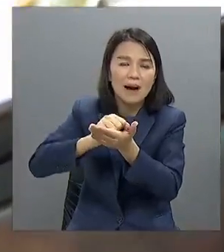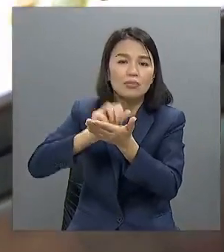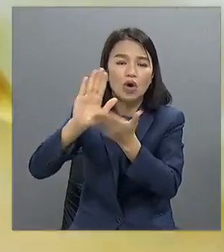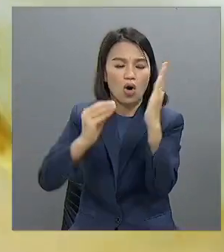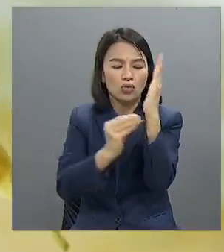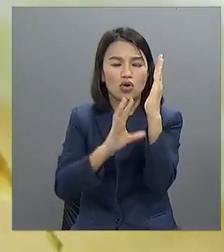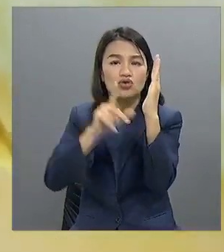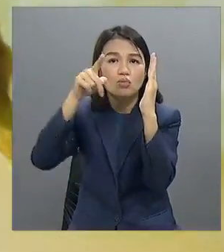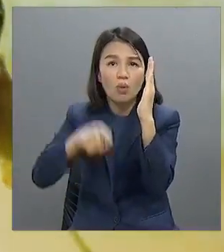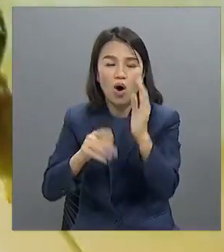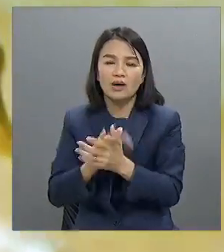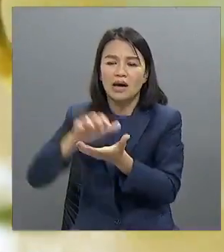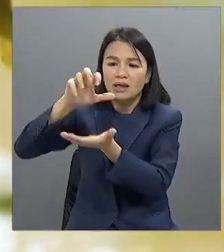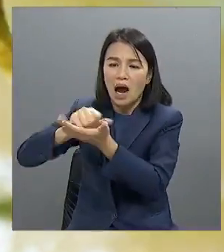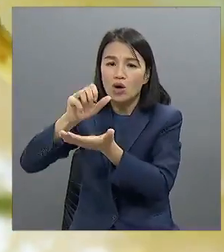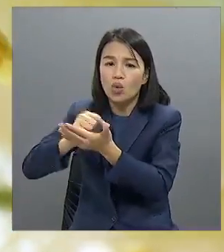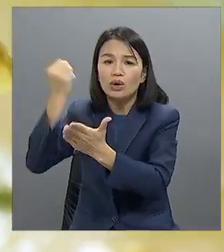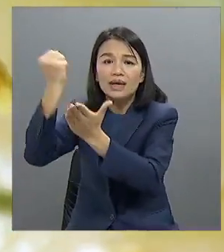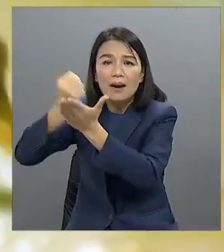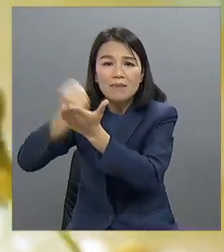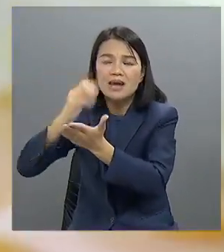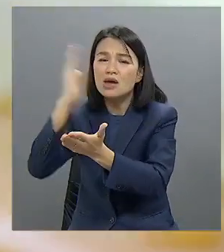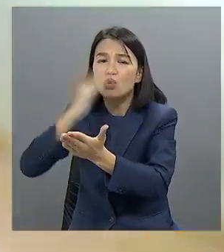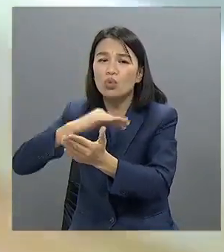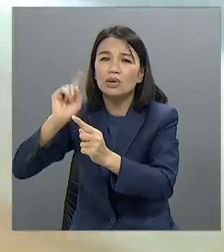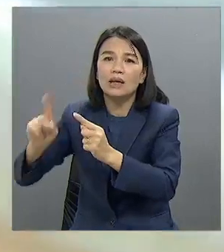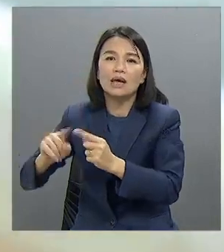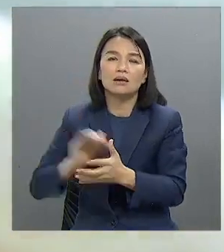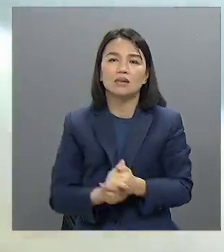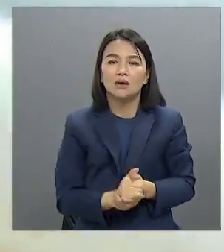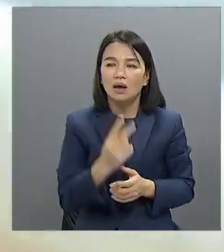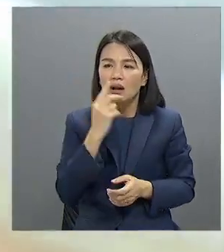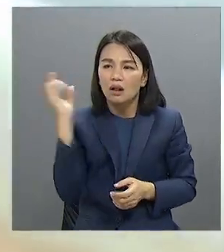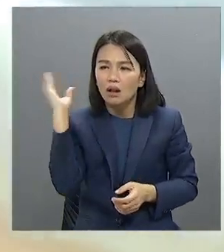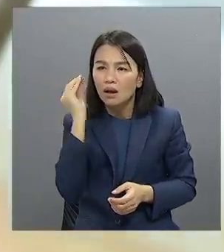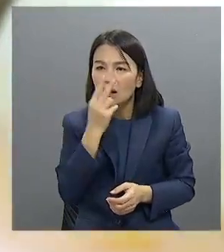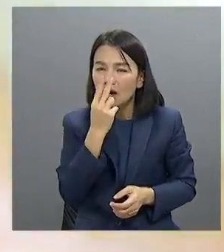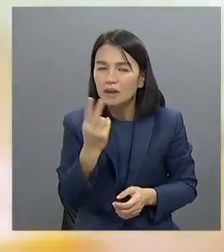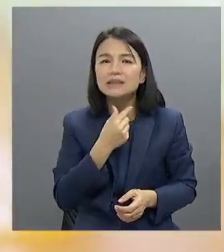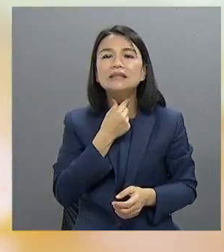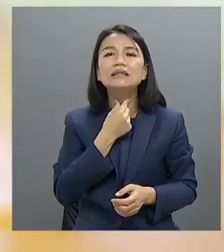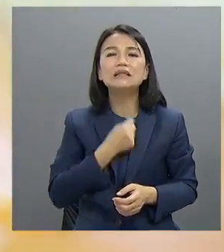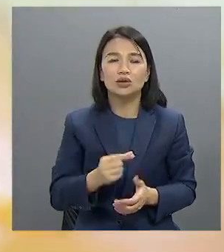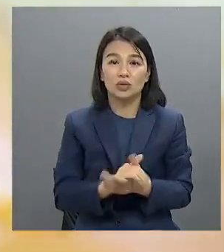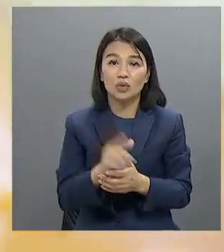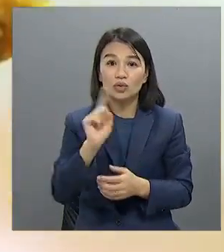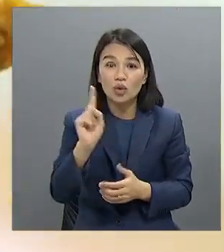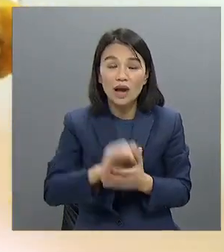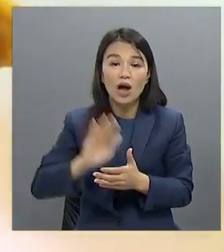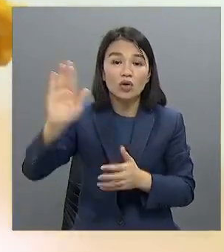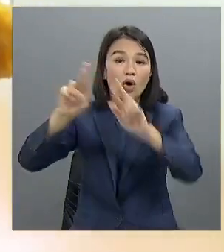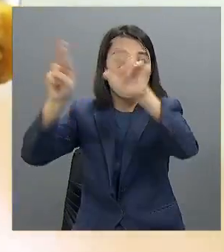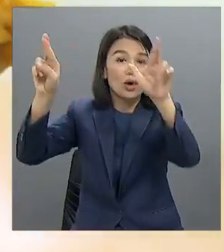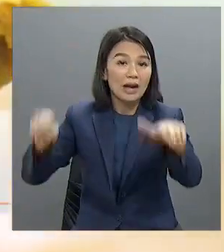อดสารพิษโอ้เป็นเมนูที่คุณตั้งบอกว่าได้ยินแล้วหิวเลยนะคะเนี่ยค่ะเป็นเมนูของร้านครัว9เหรียญค่ะคุณผู้